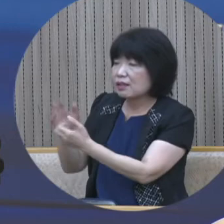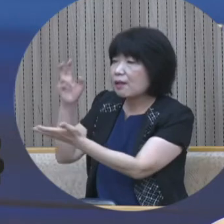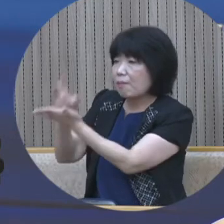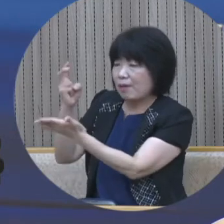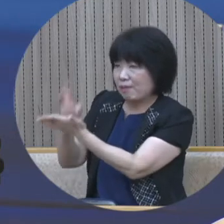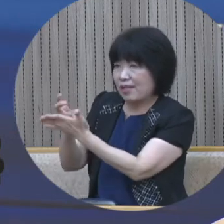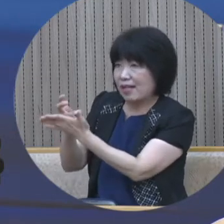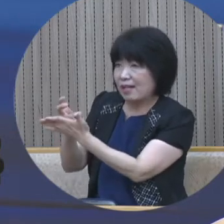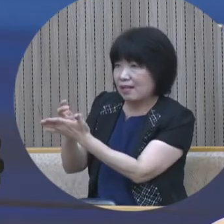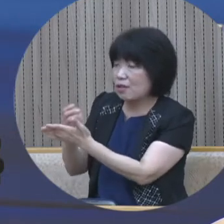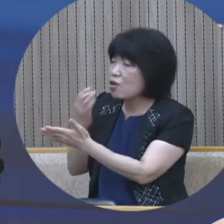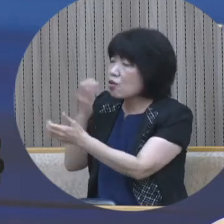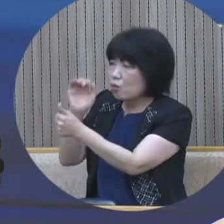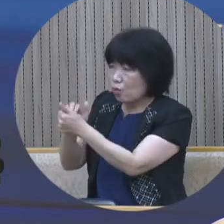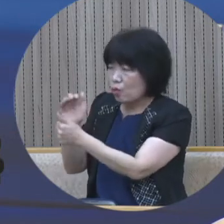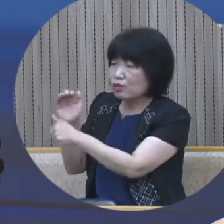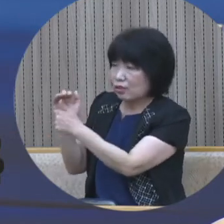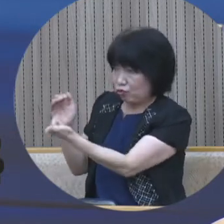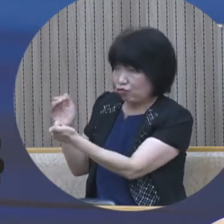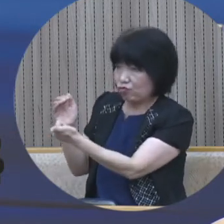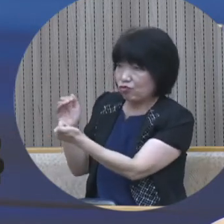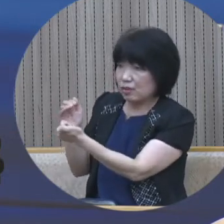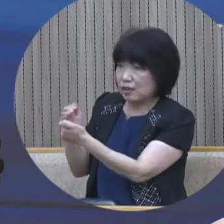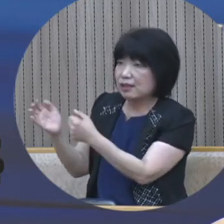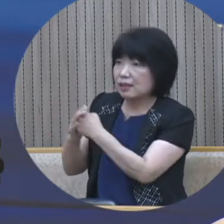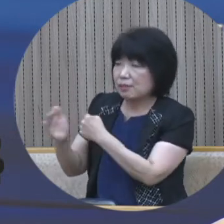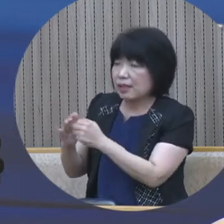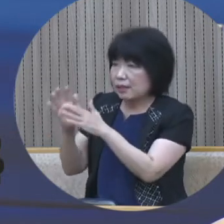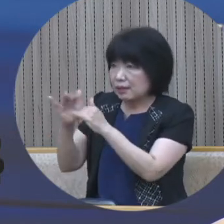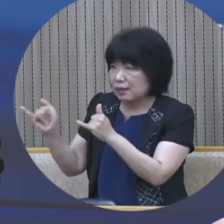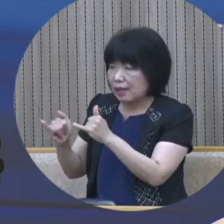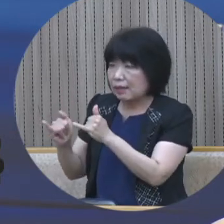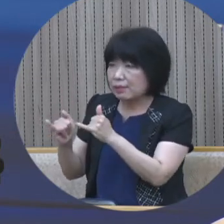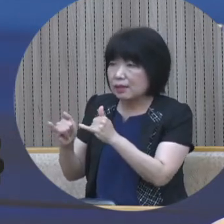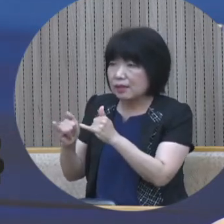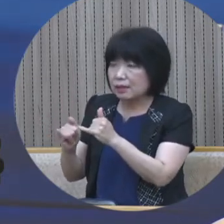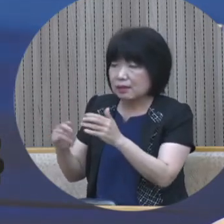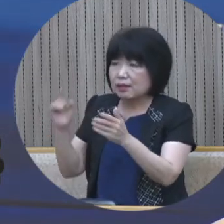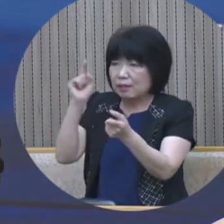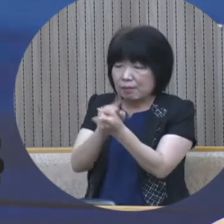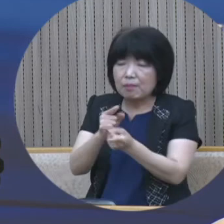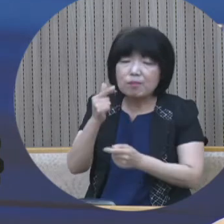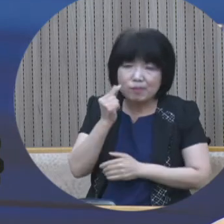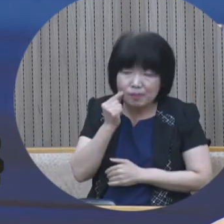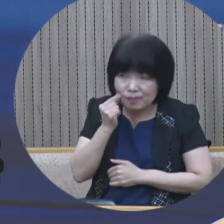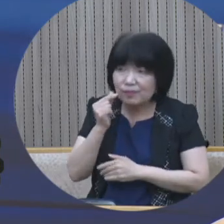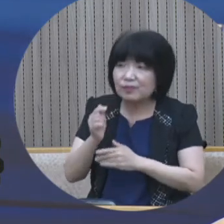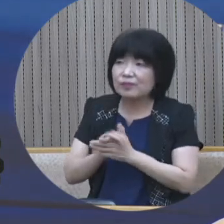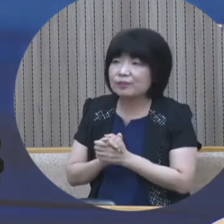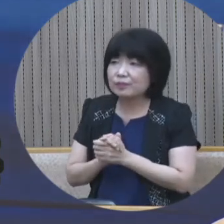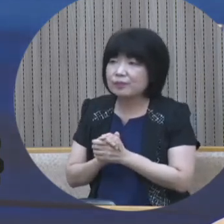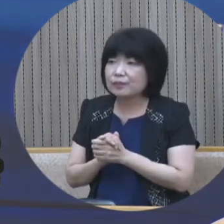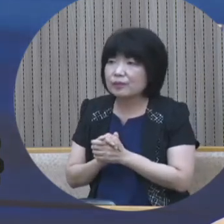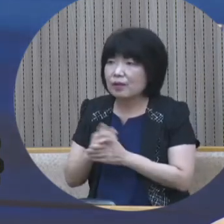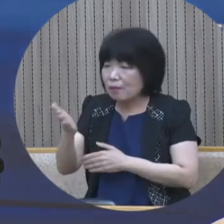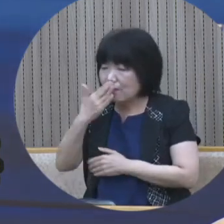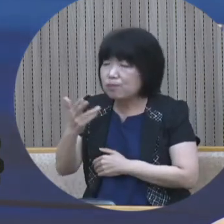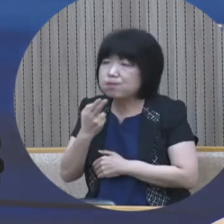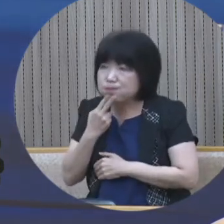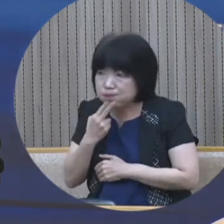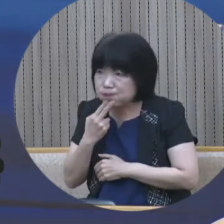율법이에요. 돌로 쳐서 죽이는 거야. 그러니까 사람들 앞에 나타나지도 못해. 그런데 먹을 것이